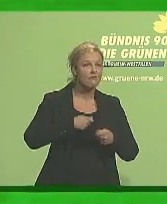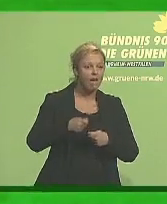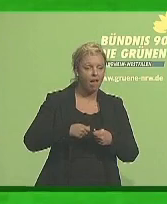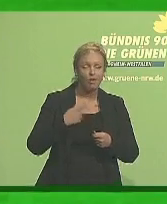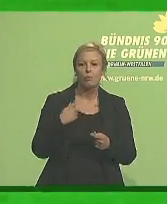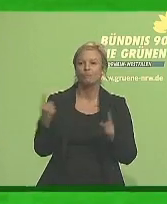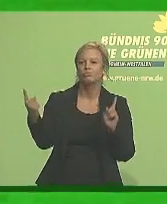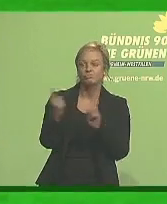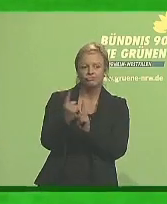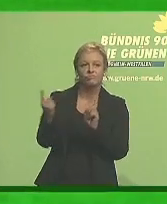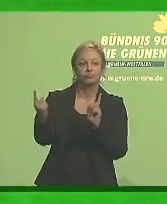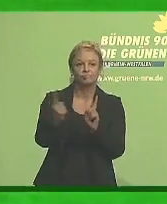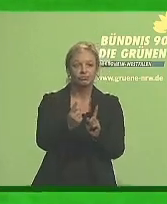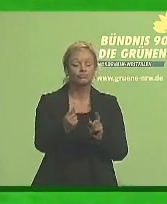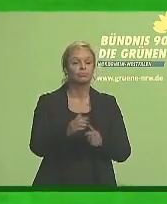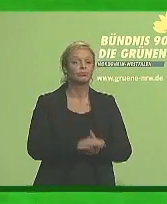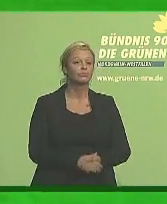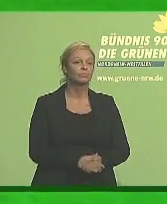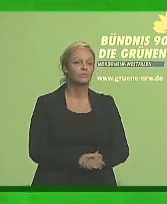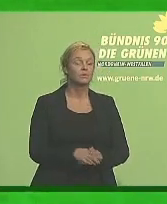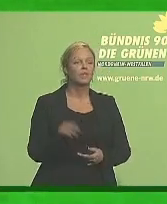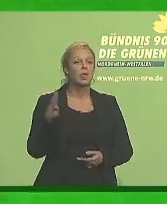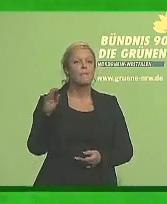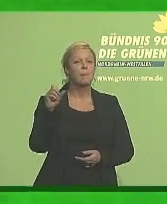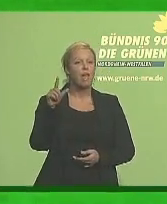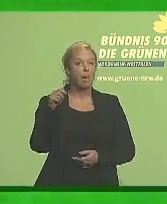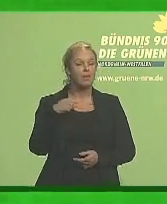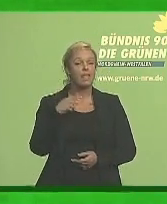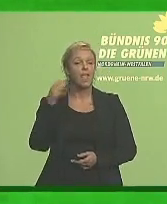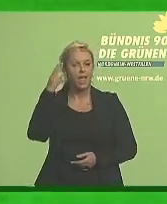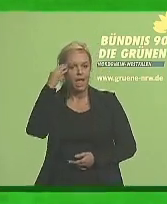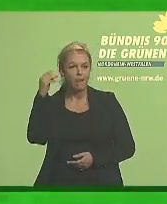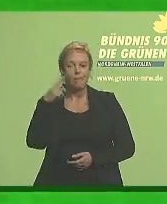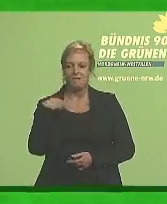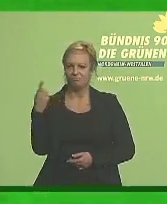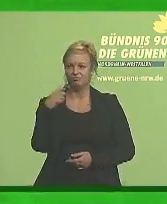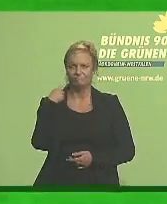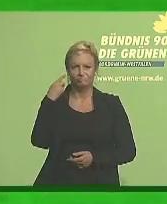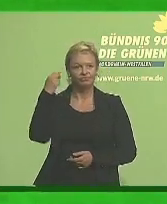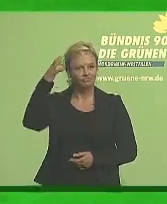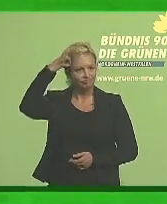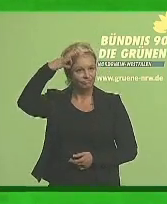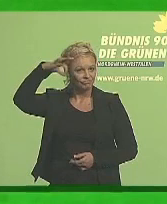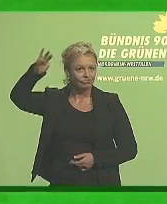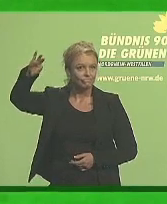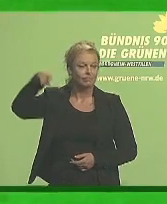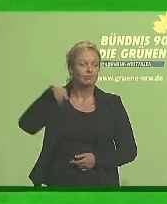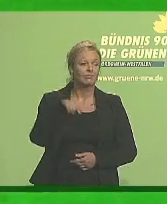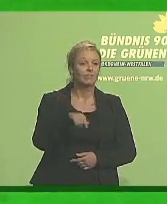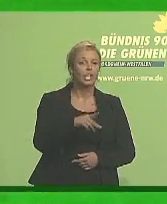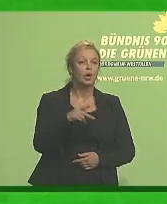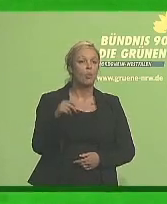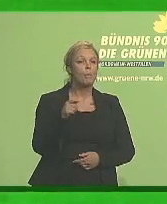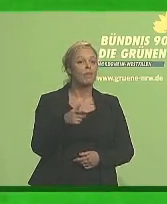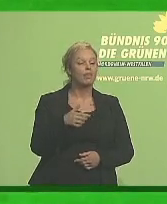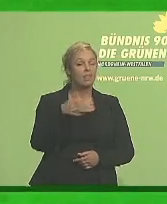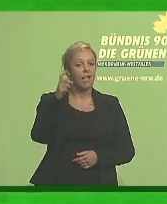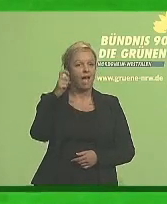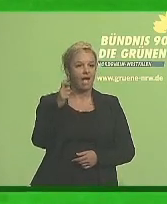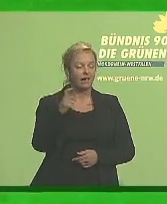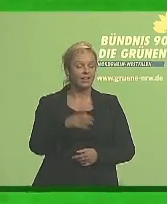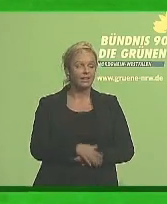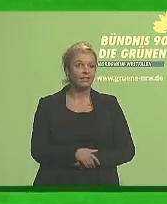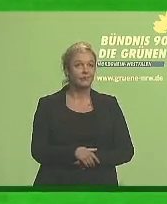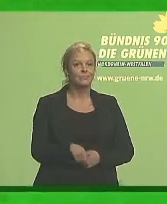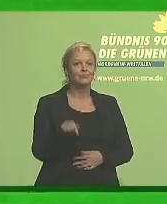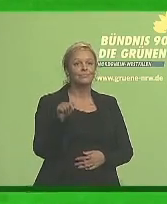getroffen. Ich glaube, Bärbel und Hermann, wir waren uns ziemlich einig in Kopenhagen, dass es